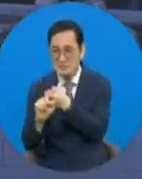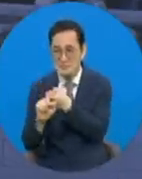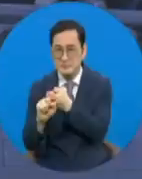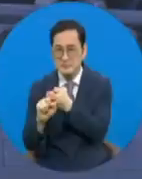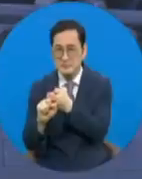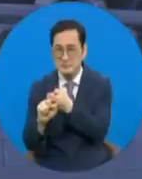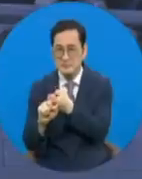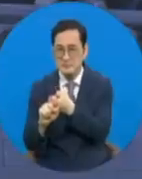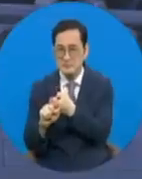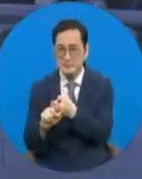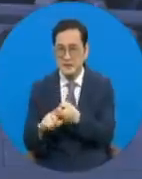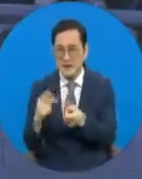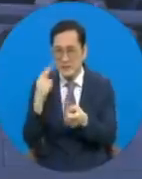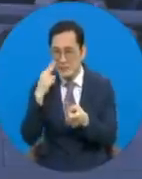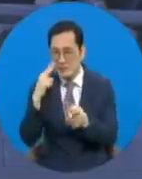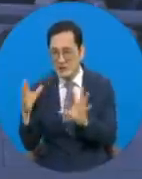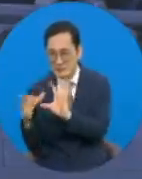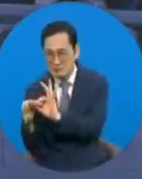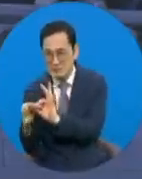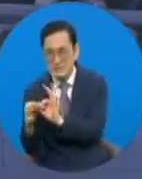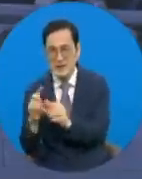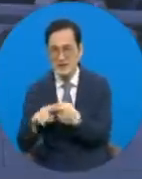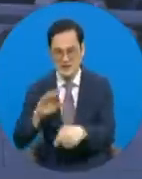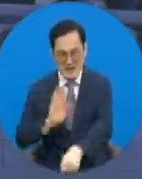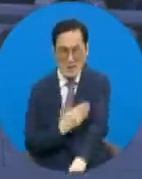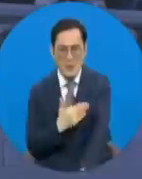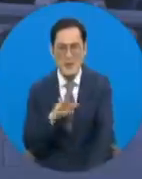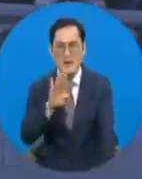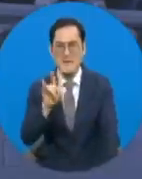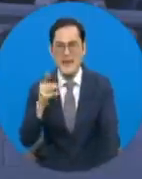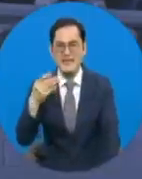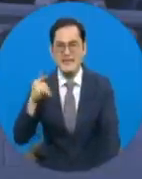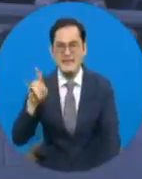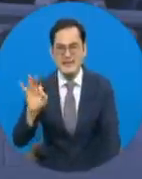말한 중국 대사의 발언입니다. 아하.